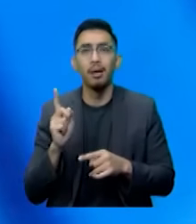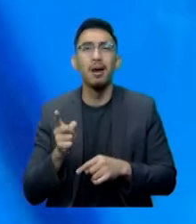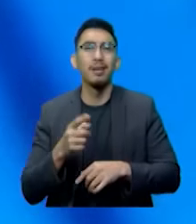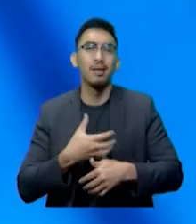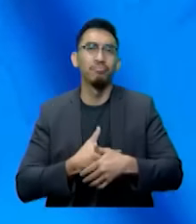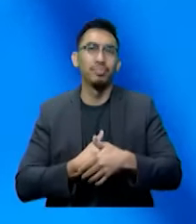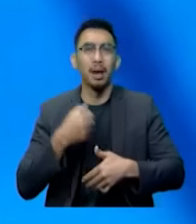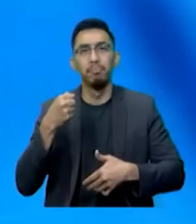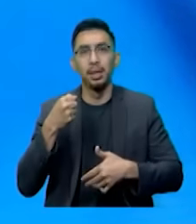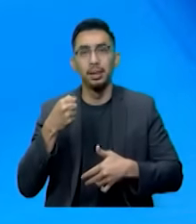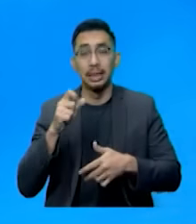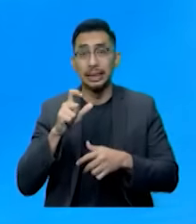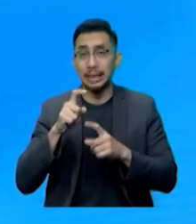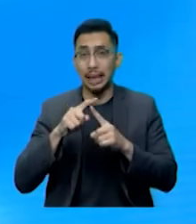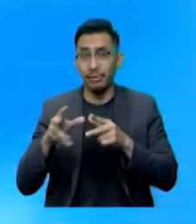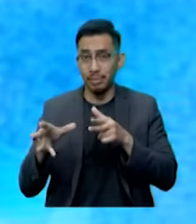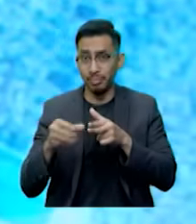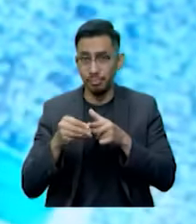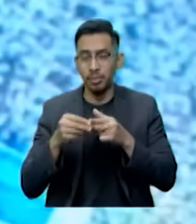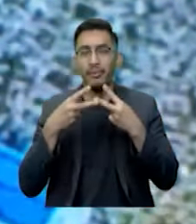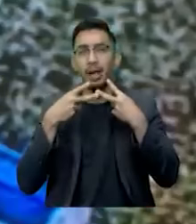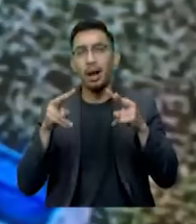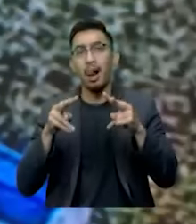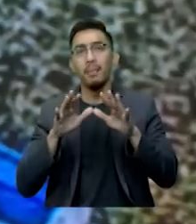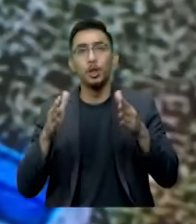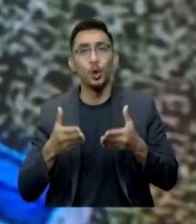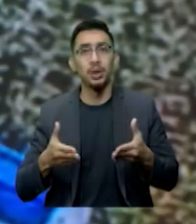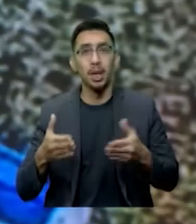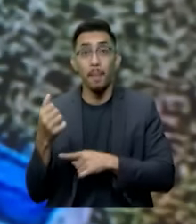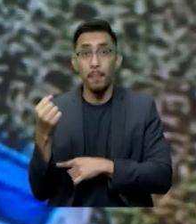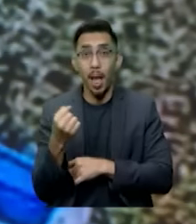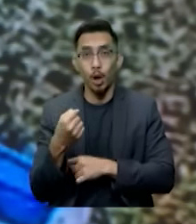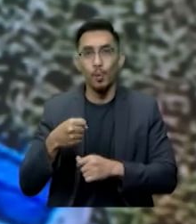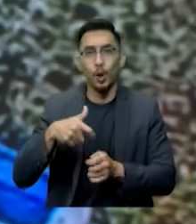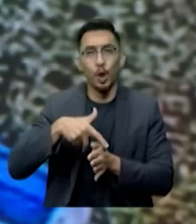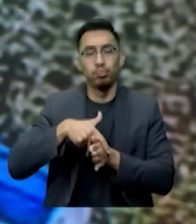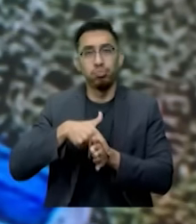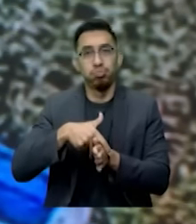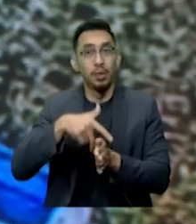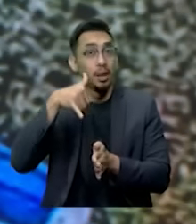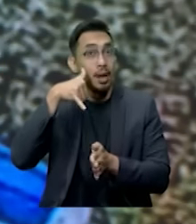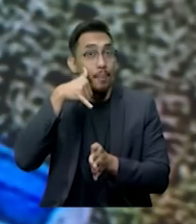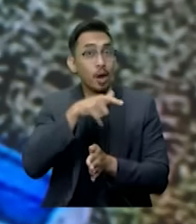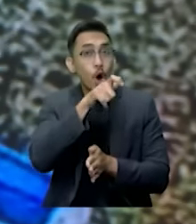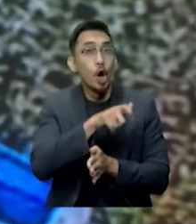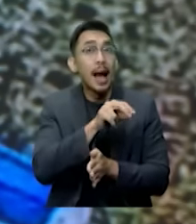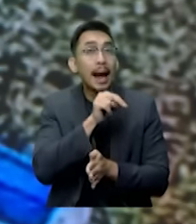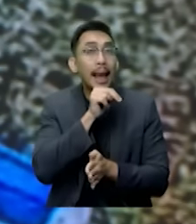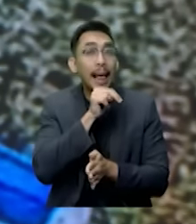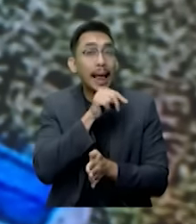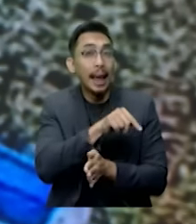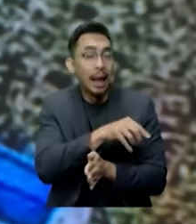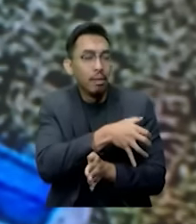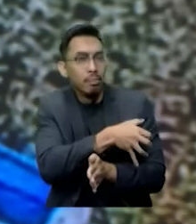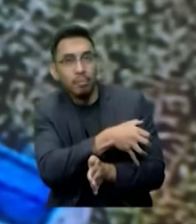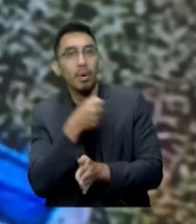Pemirsa, aksi penjamretan di Semarang terekam CCTV, viral di media sosial. Pelaku menaiki sepeda motor, merampas ponsel milik seorang nenek